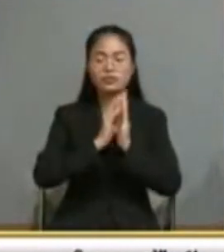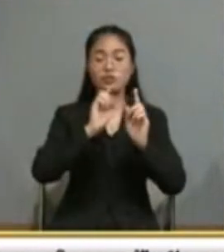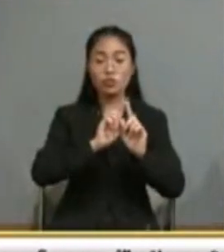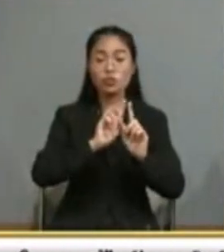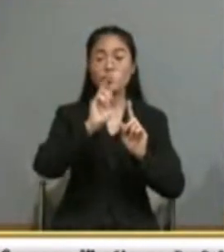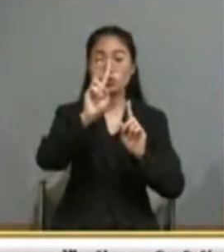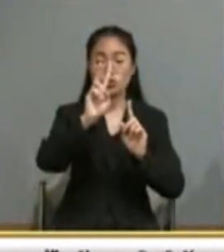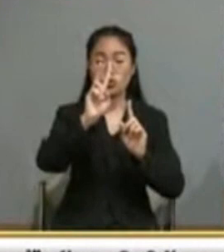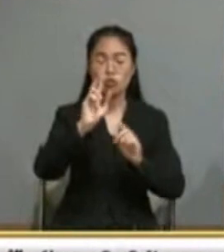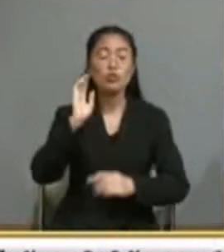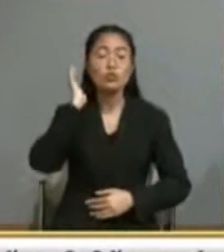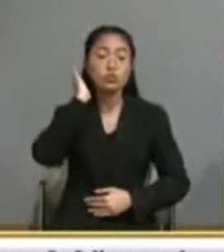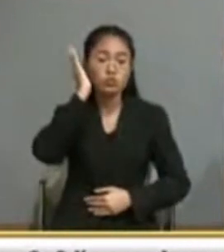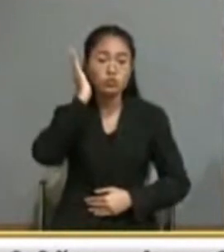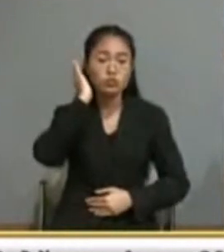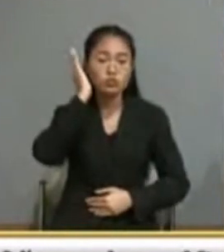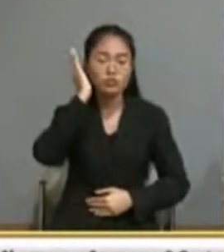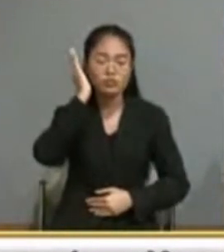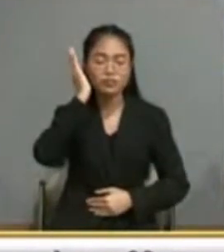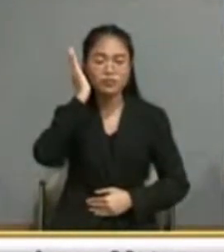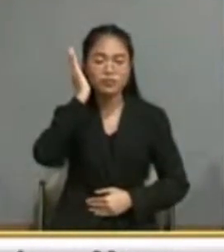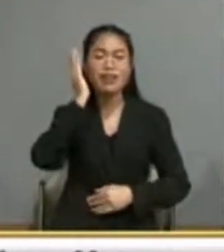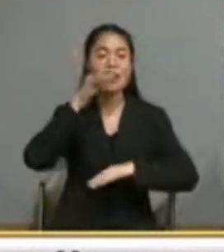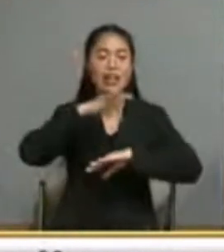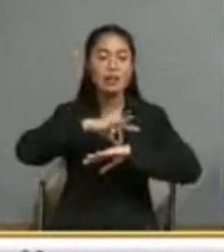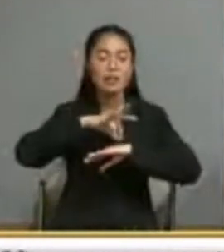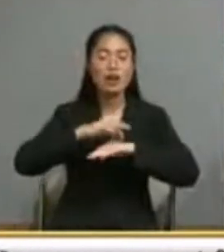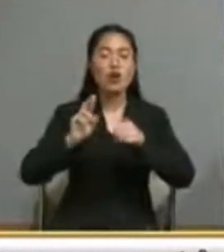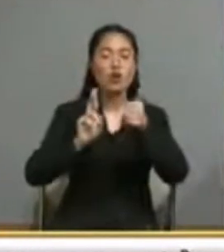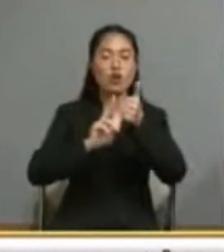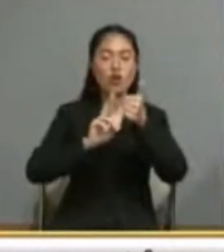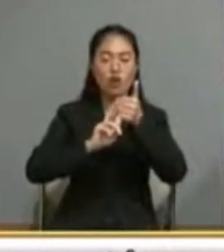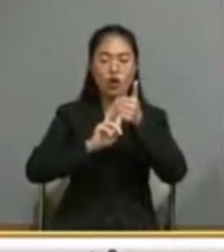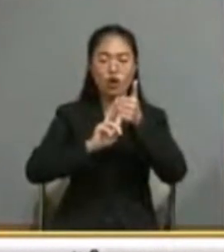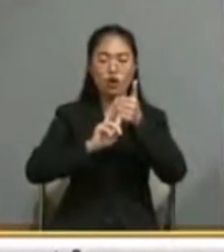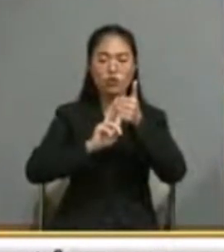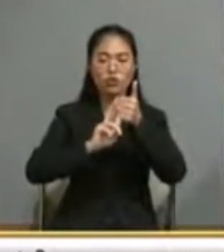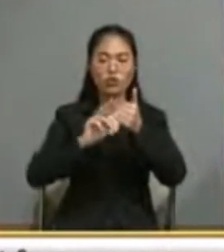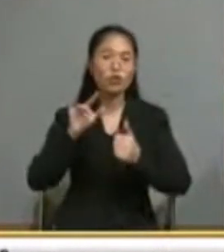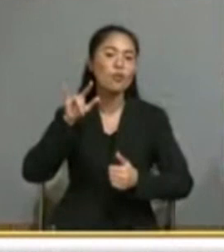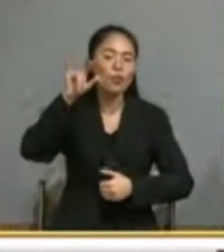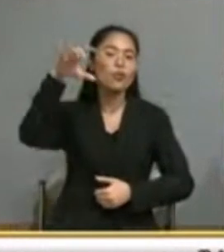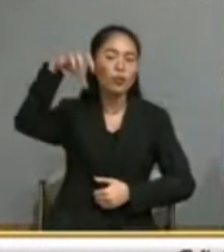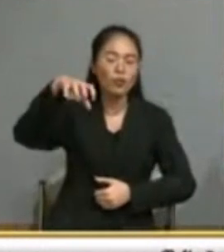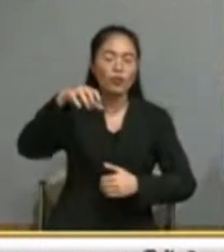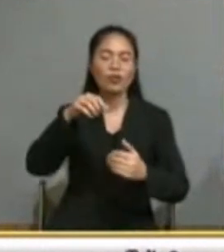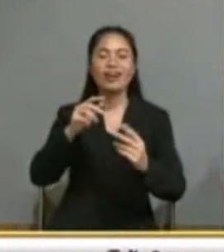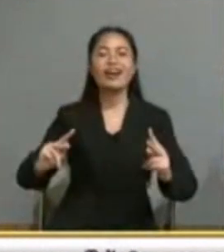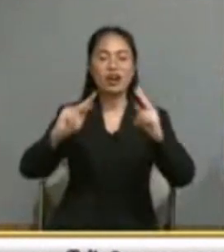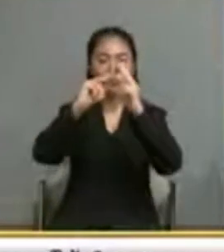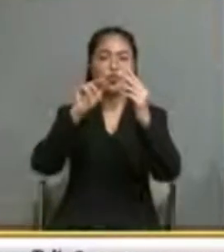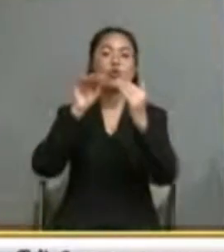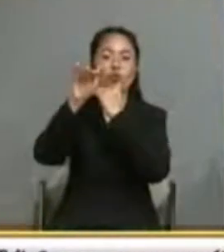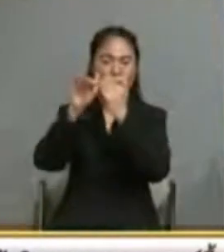ท่านที่ 2 ท่าน เกิดติชัย เครื่องยด รองธิบรดี้กลมเท่าอากาศ whalesยลน สวงคมโคม